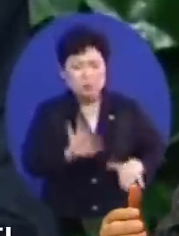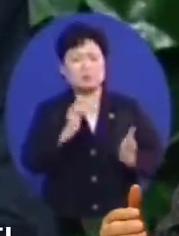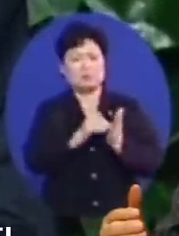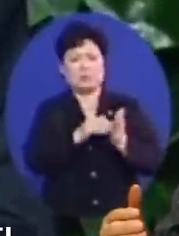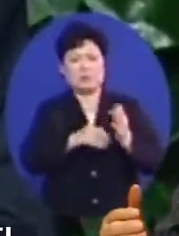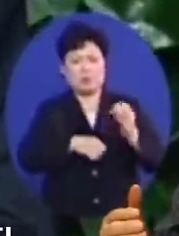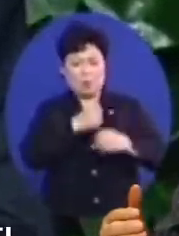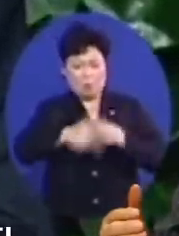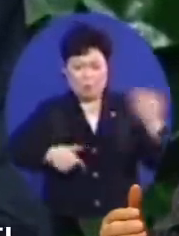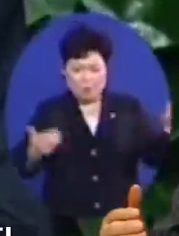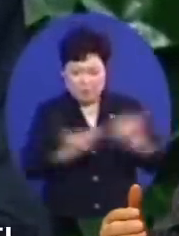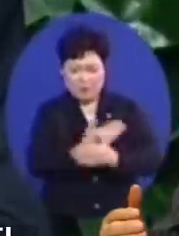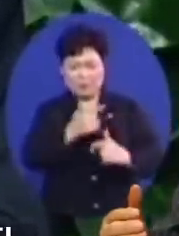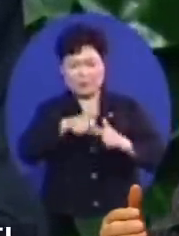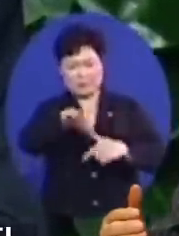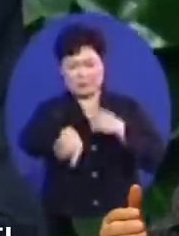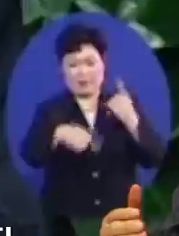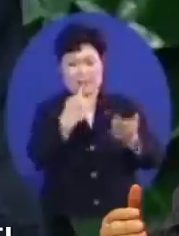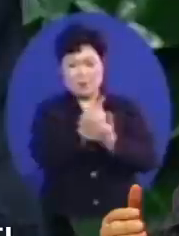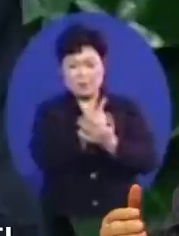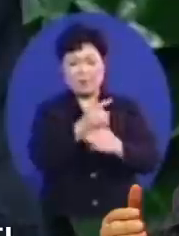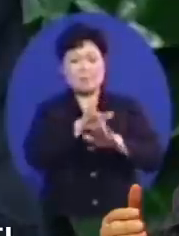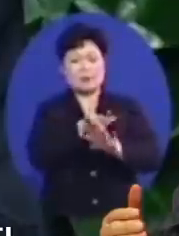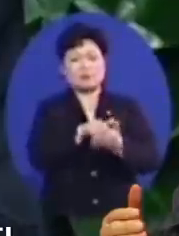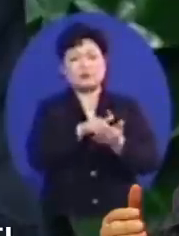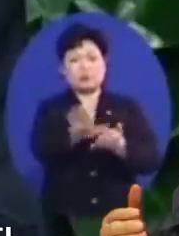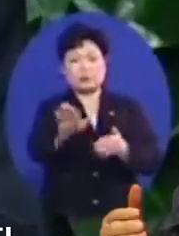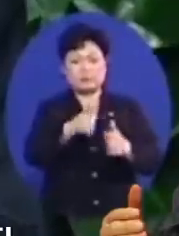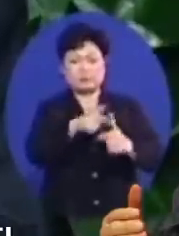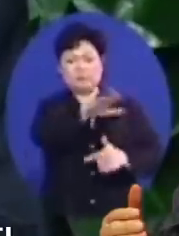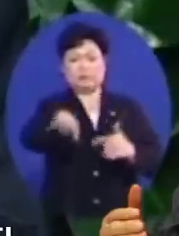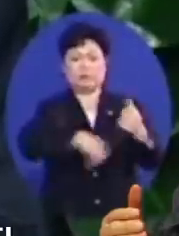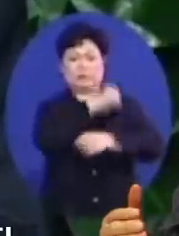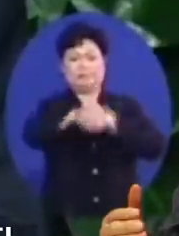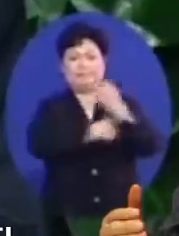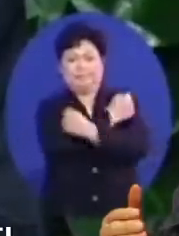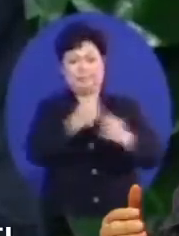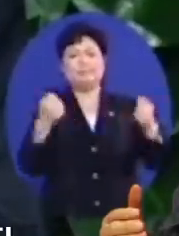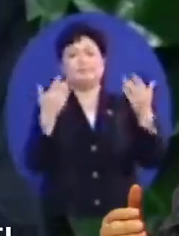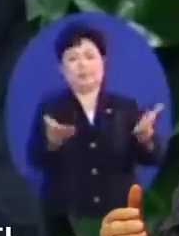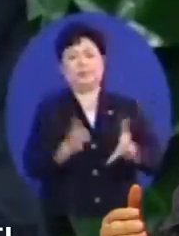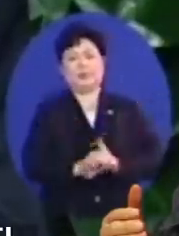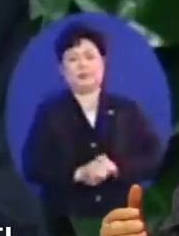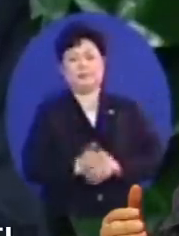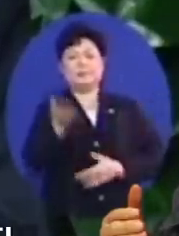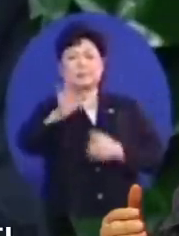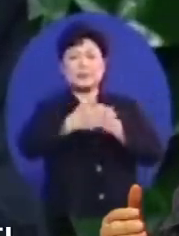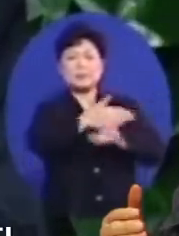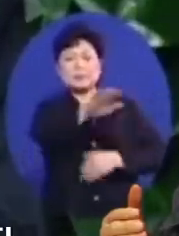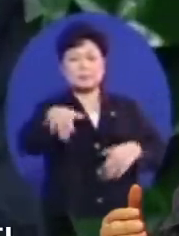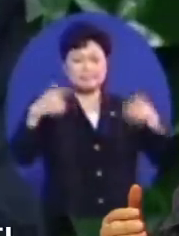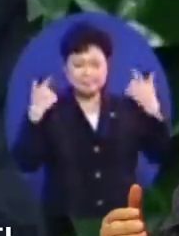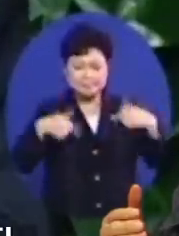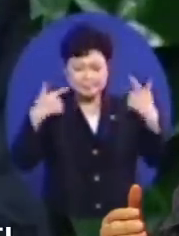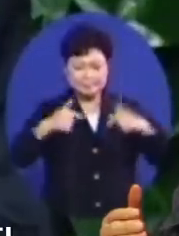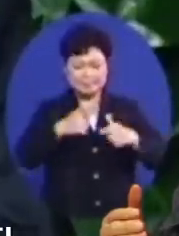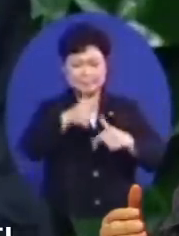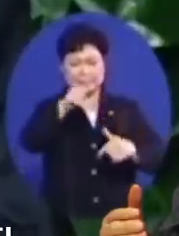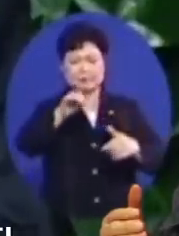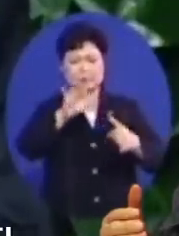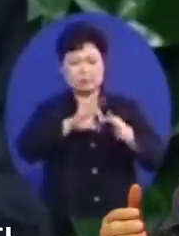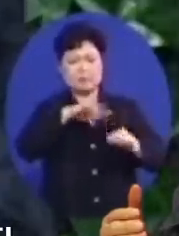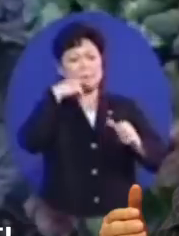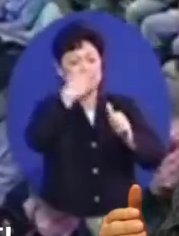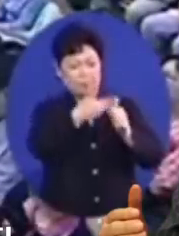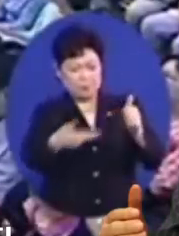회개하고 예수님께 나오면 마귀는 쫓겨나고 예수님이 우리를 해방시켜 주시는 것입니다. 그러므로 우리가 항상 예수님의 보혈